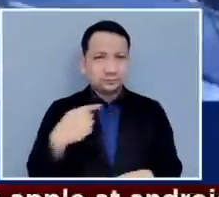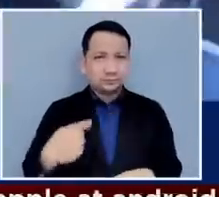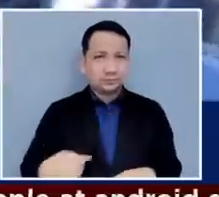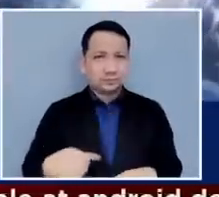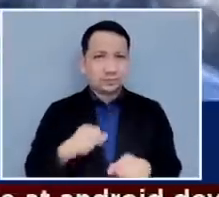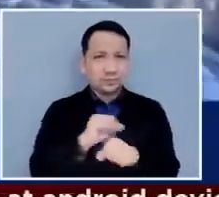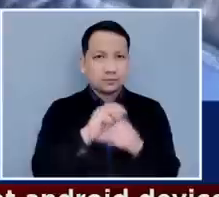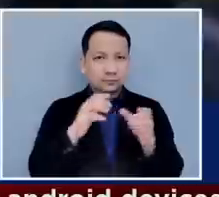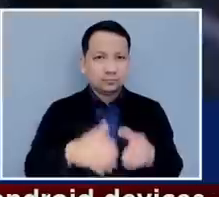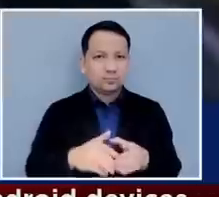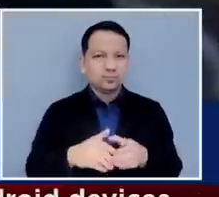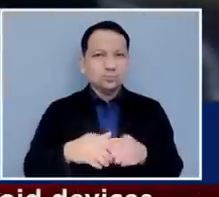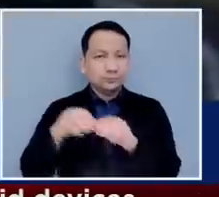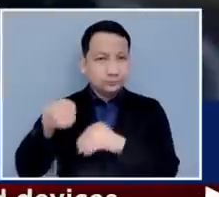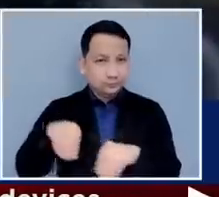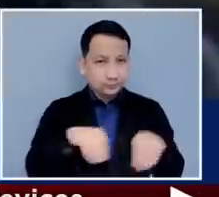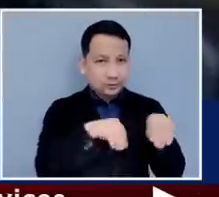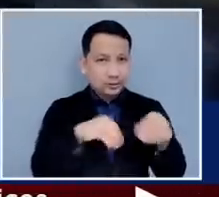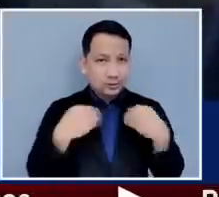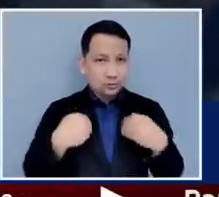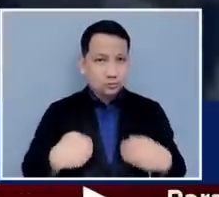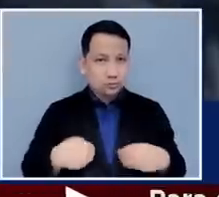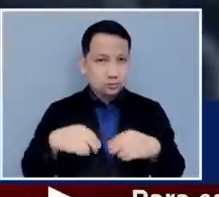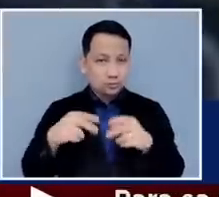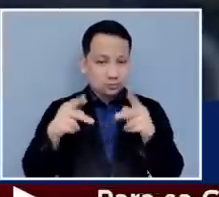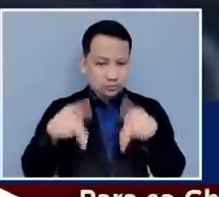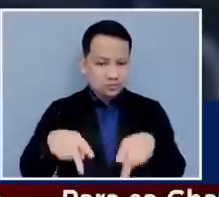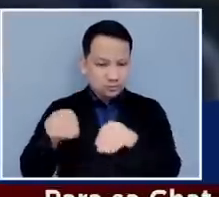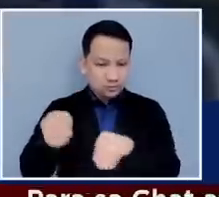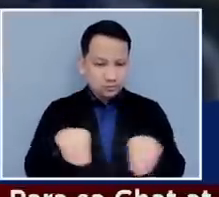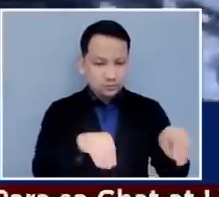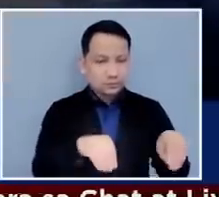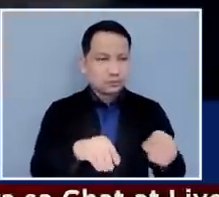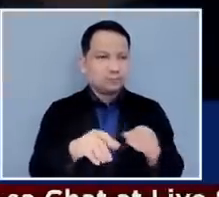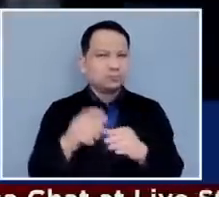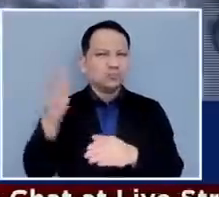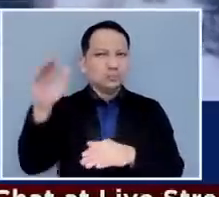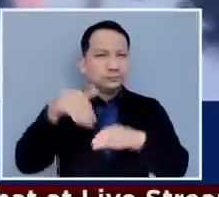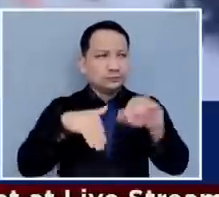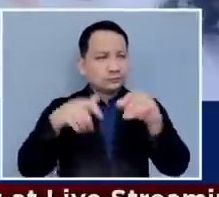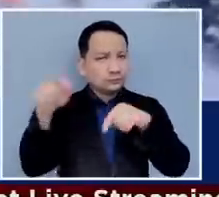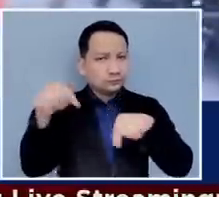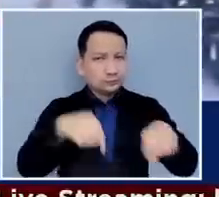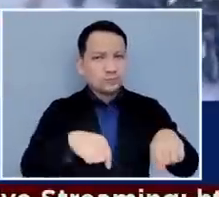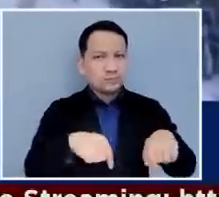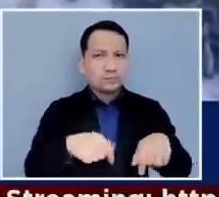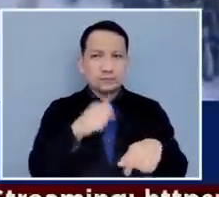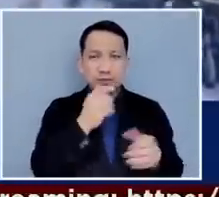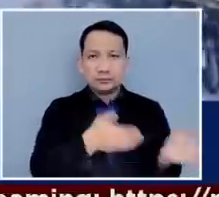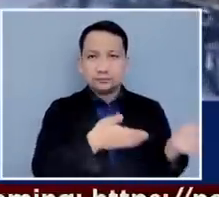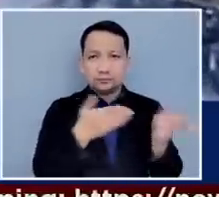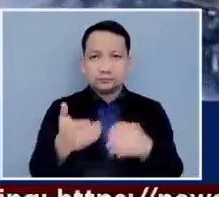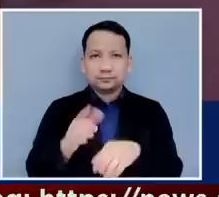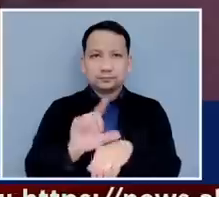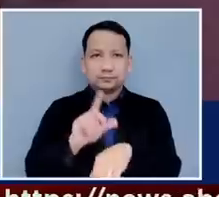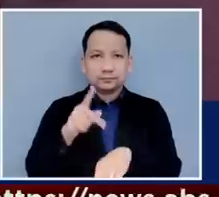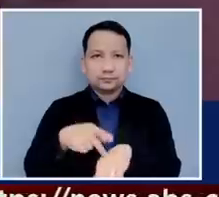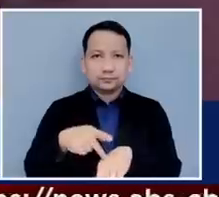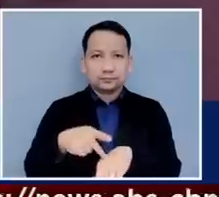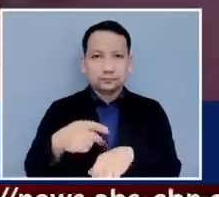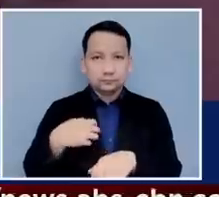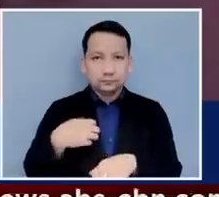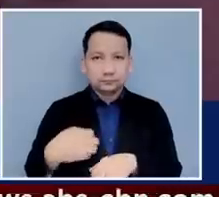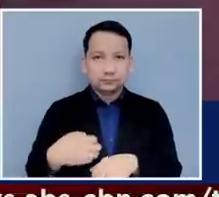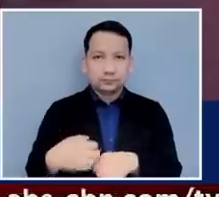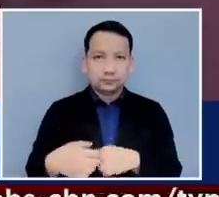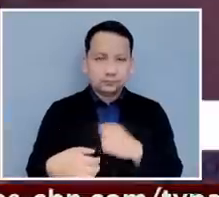umano ng human trafficking. Pero nagulat siya ng pababain ang karamihan ng mga empleyado at dinala sa Las Piñas Police Station. Sabi ko,